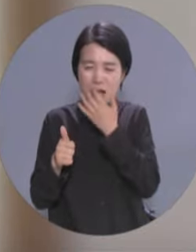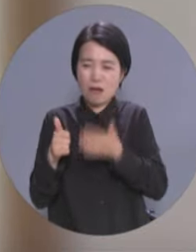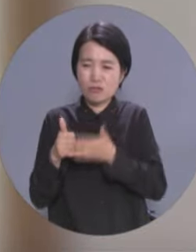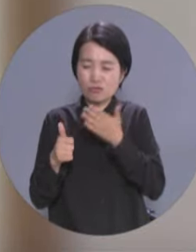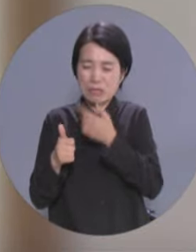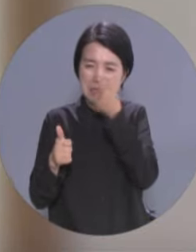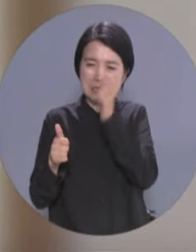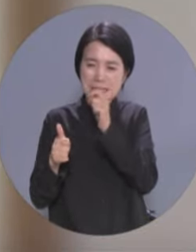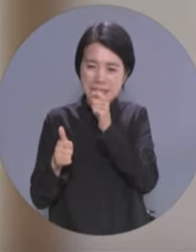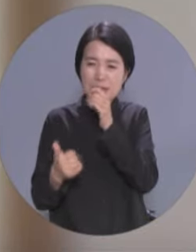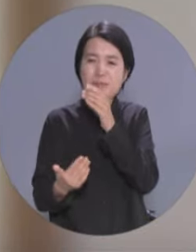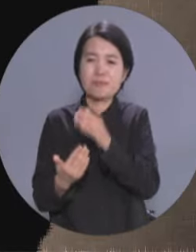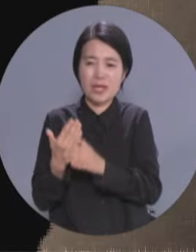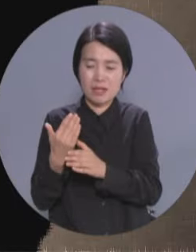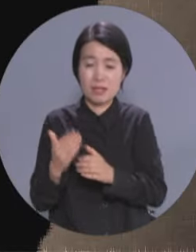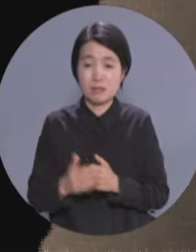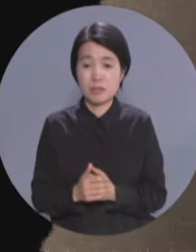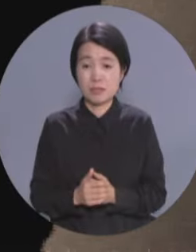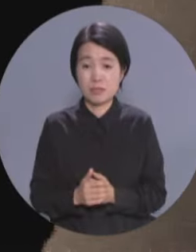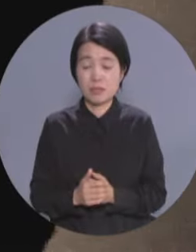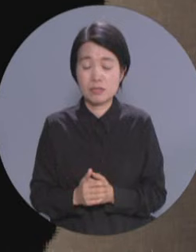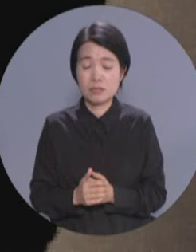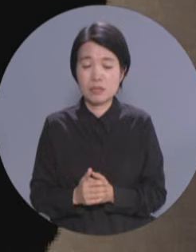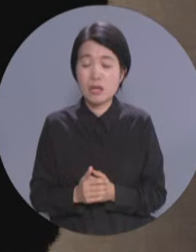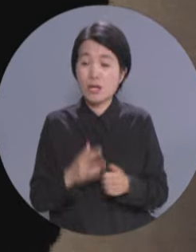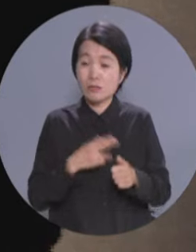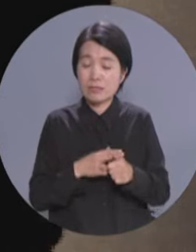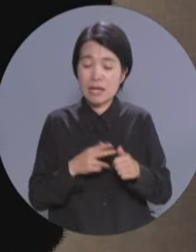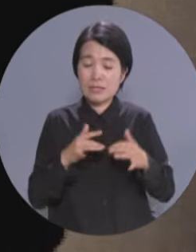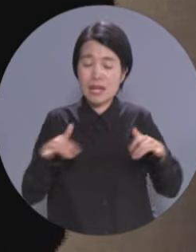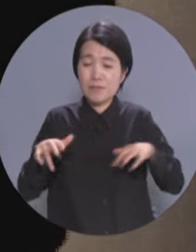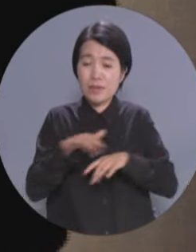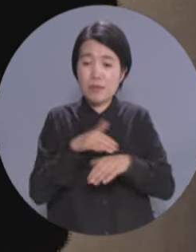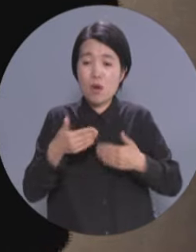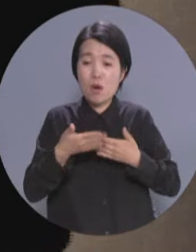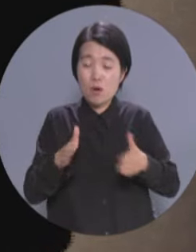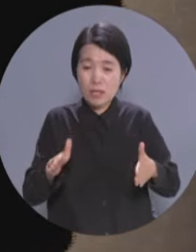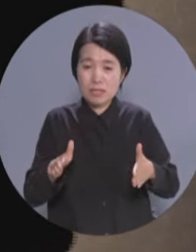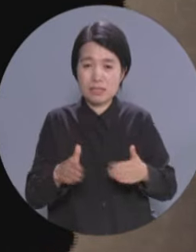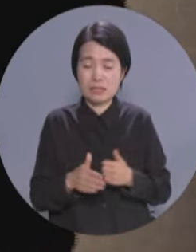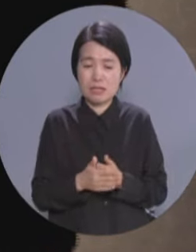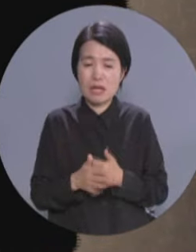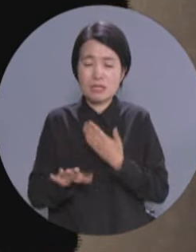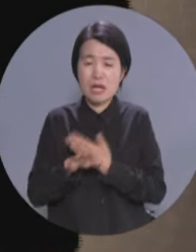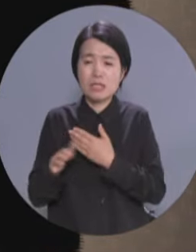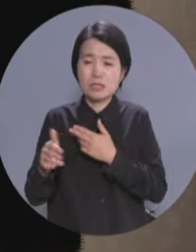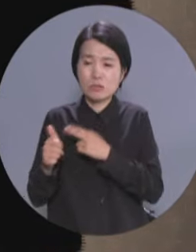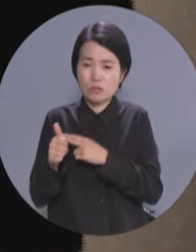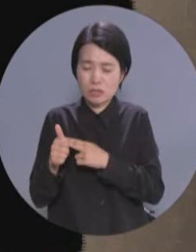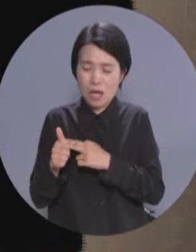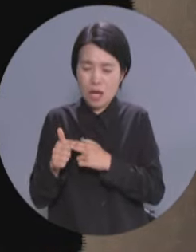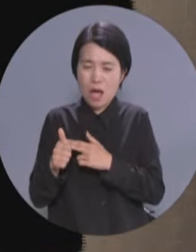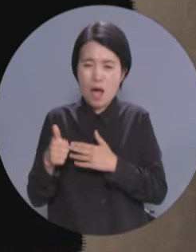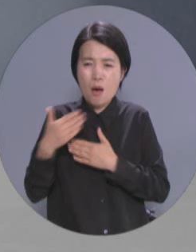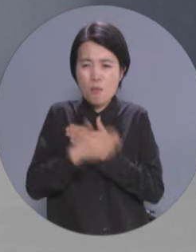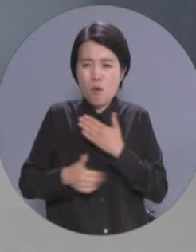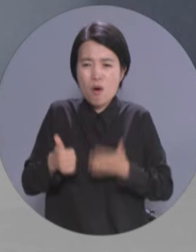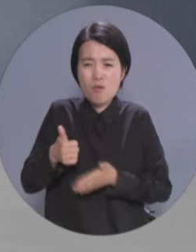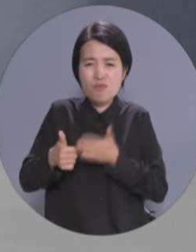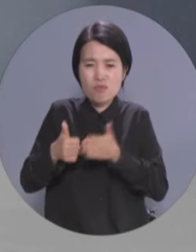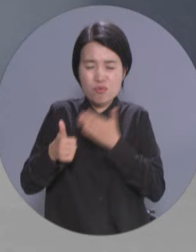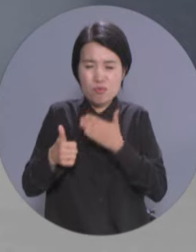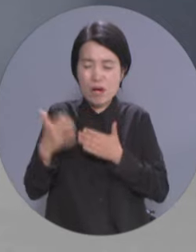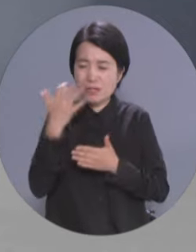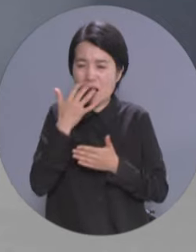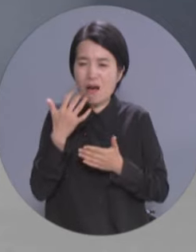의혹이 불거졌습니다 해당 교사는 사람들이 드나드는 공간에서 다른 교사의 신체 특정 부위를 만지고